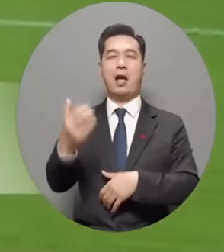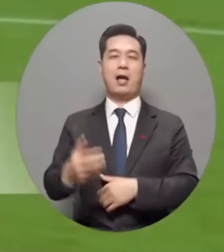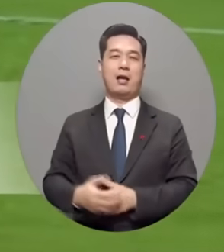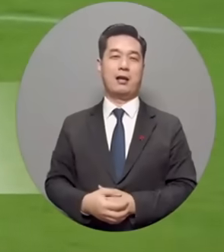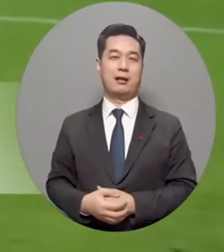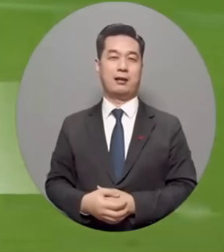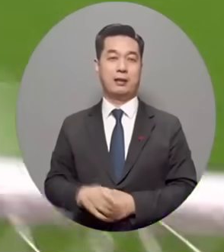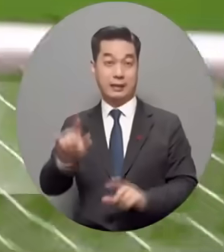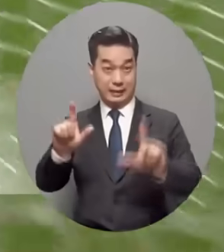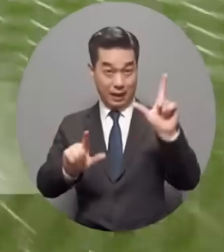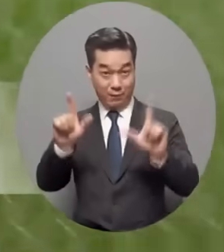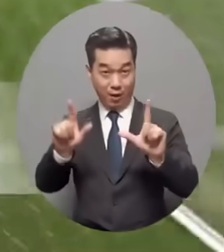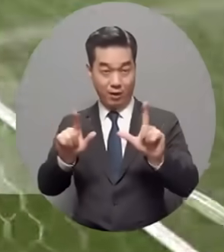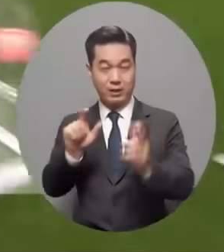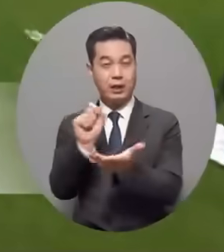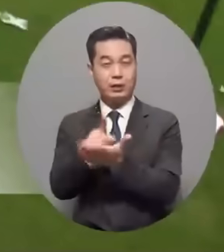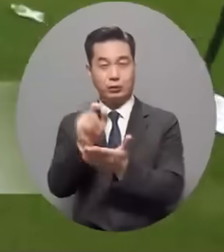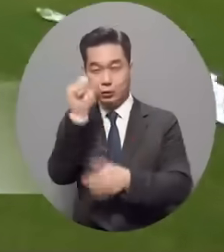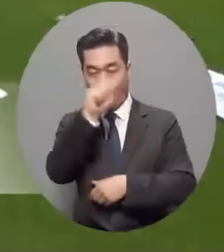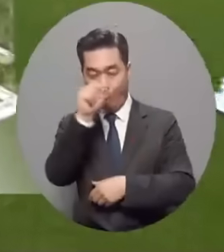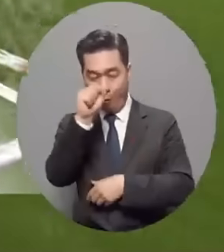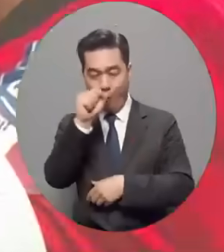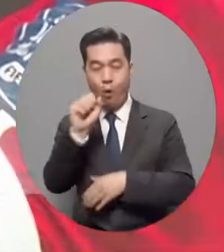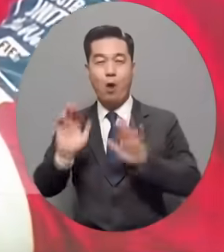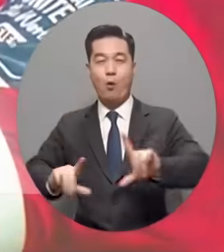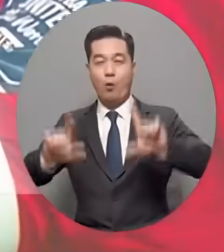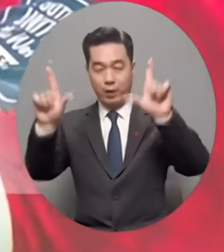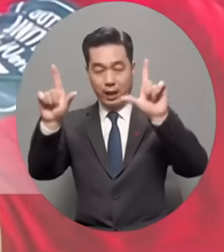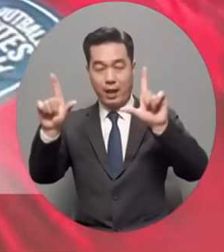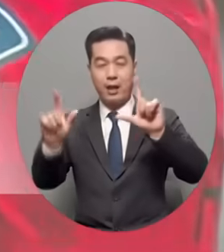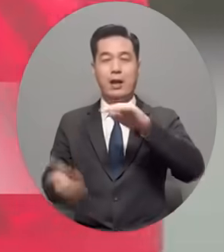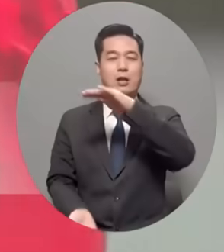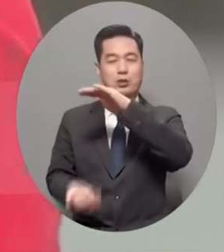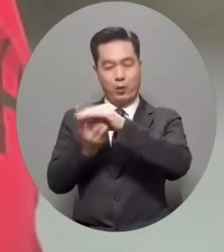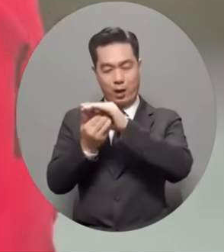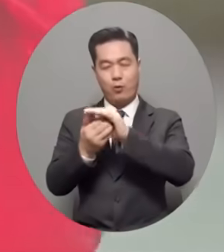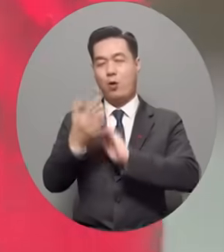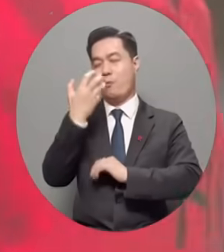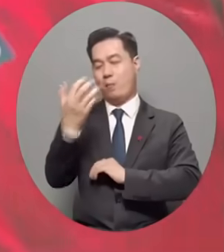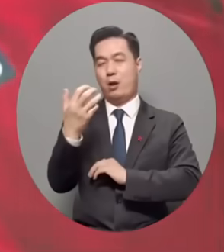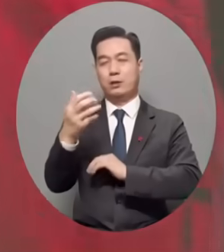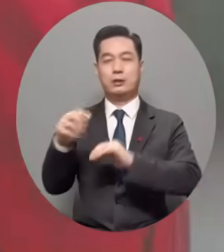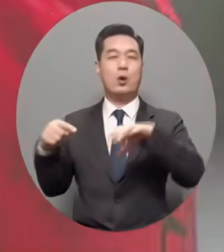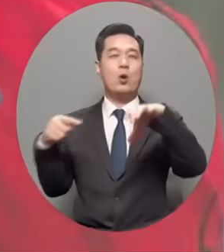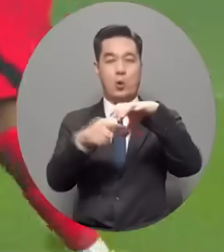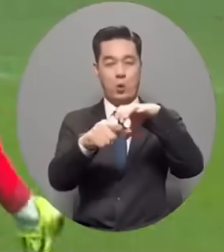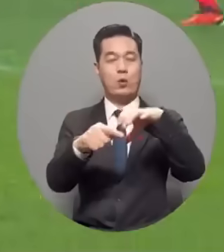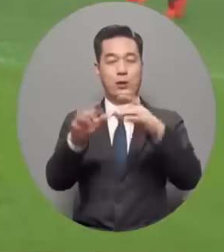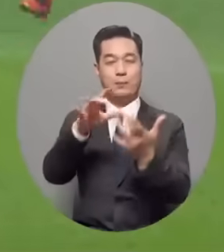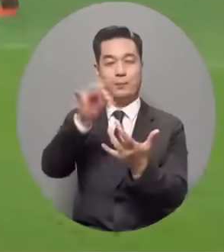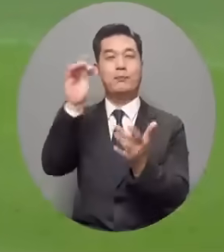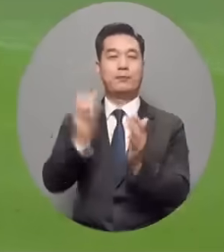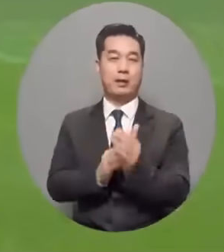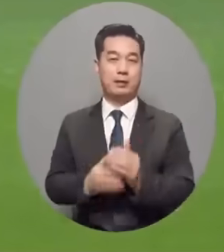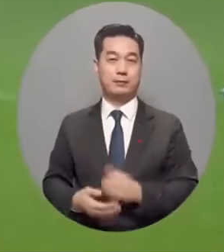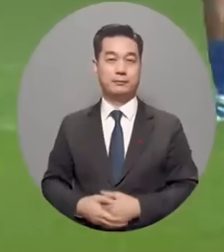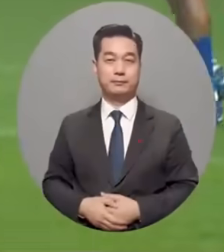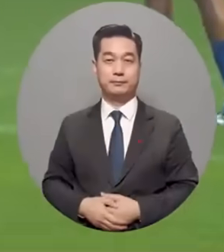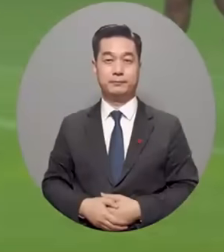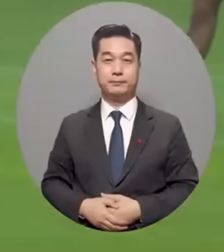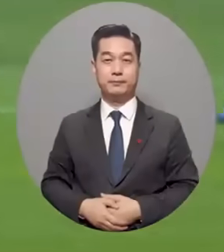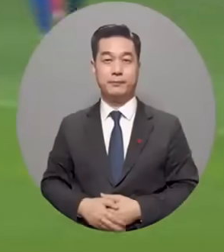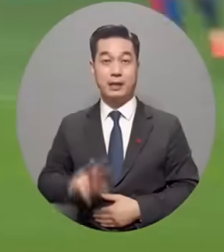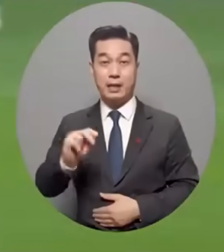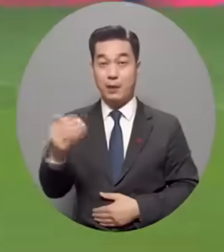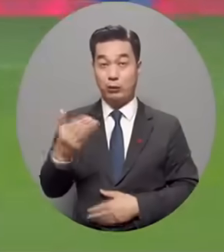바로 이 장면이 축구팬들이 선정한 올해 대표팀 최고의 골로 뽑혔습니다. 25,908명의 팬투표에서